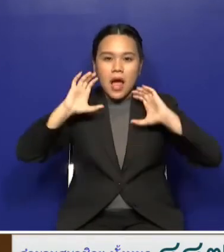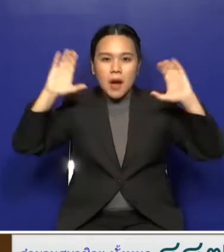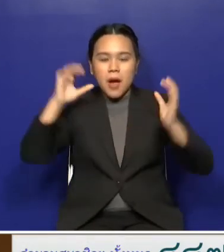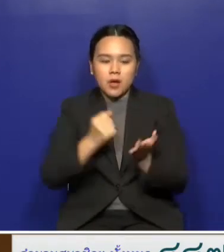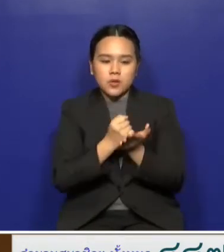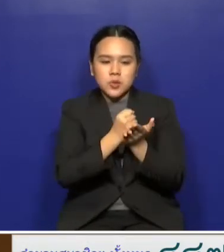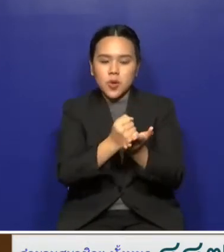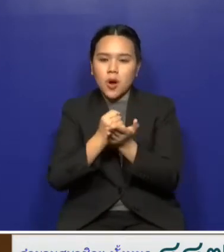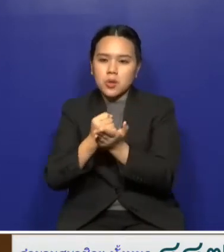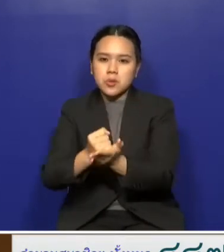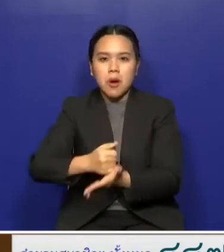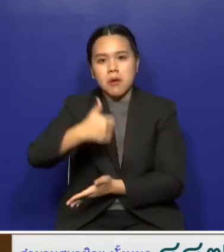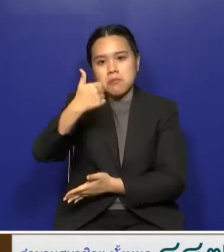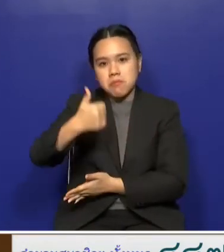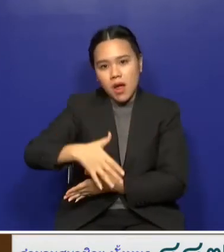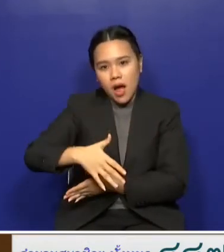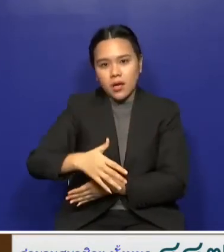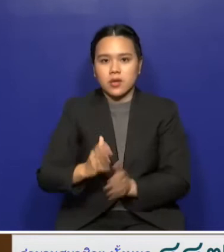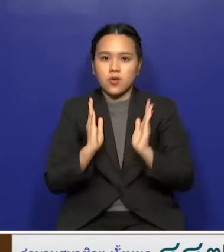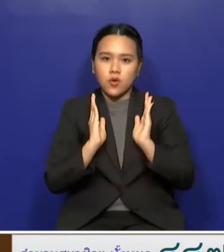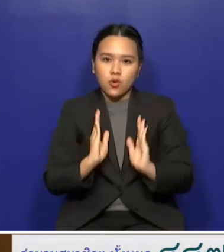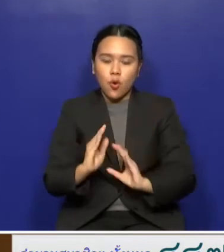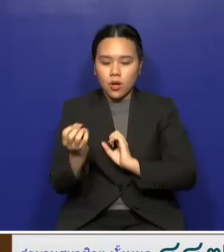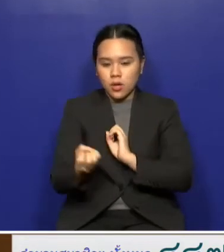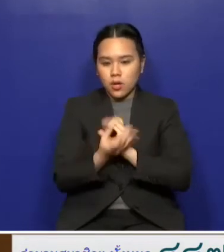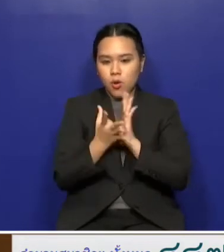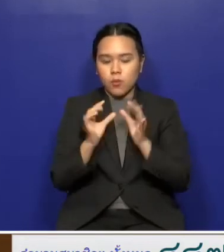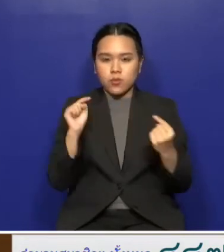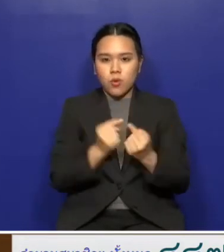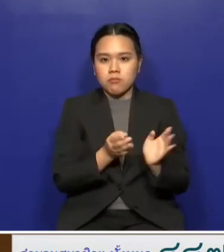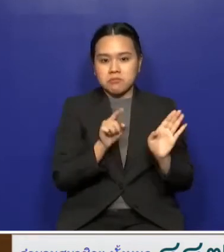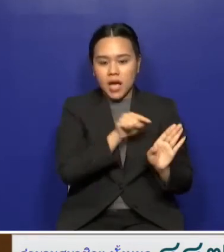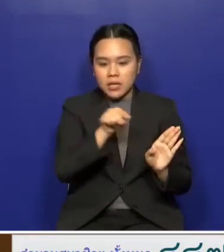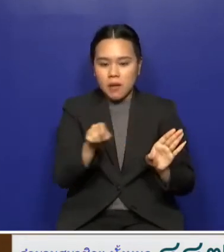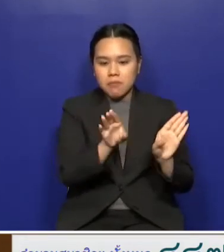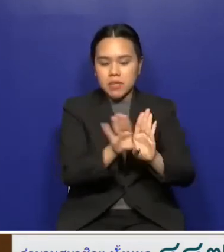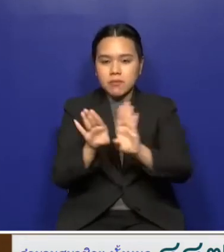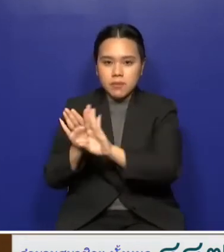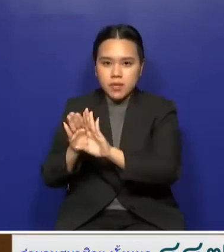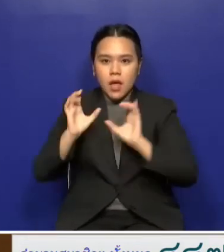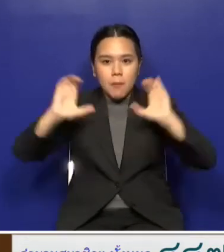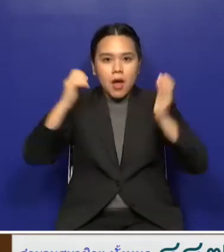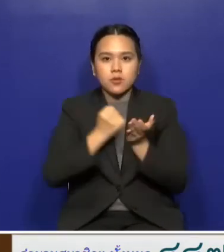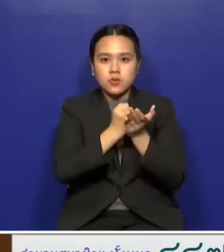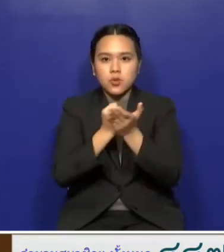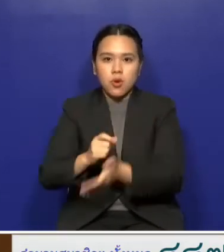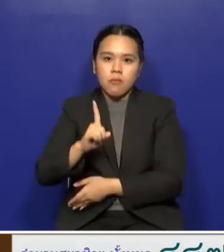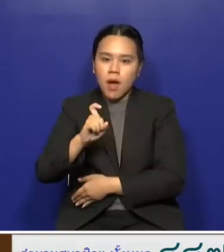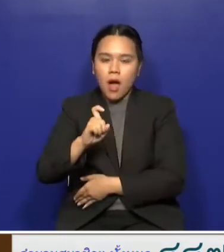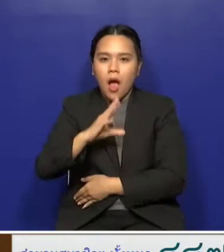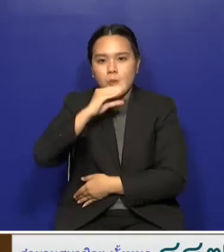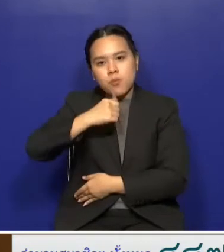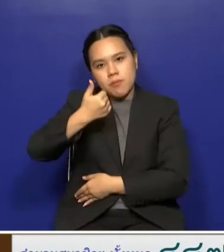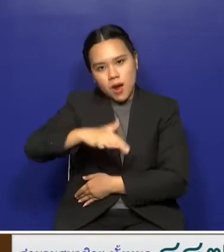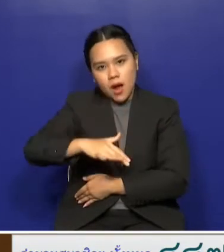าผู้ได้รับผลกระทบจากการล็อกดาวน์ดังนั้นรัฐบาลไม่สามารถพูดได้ว่าประ